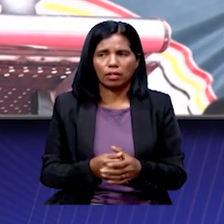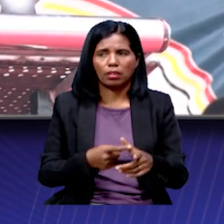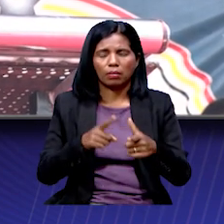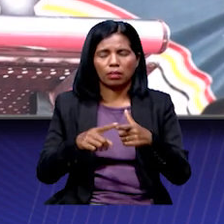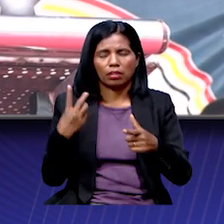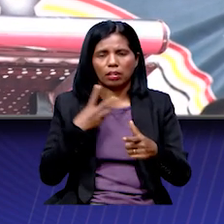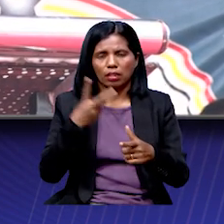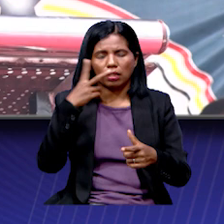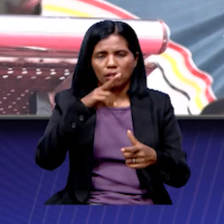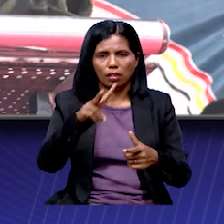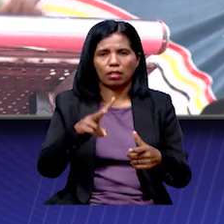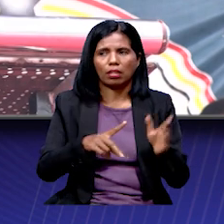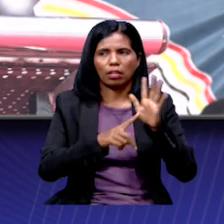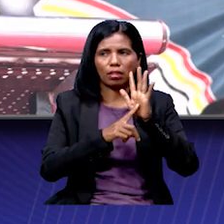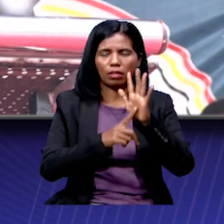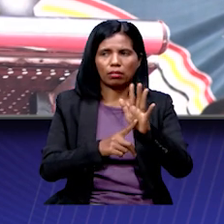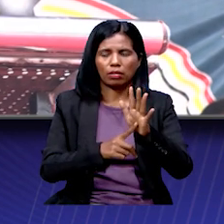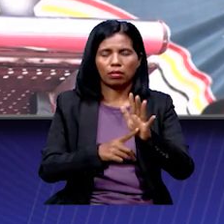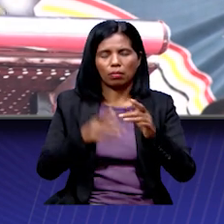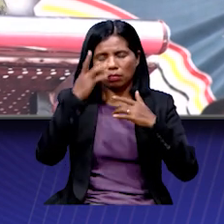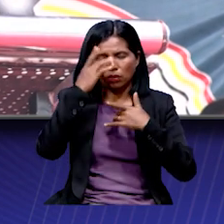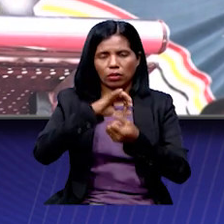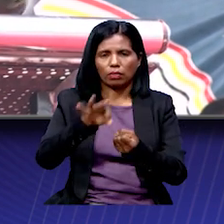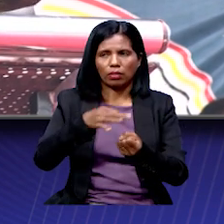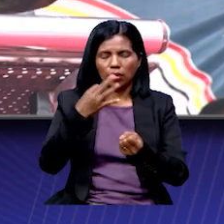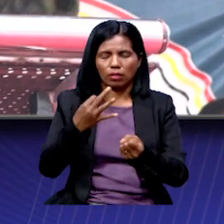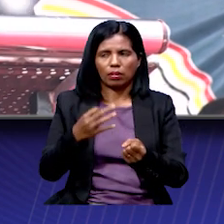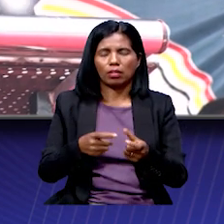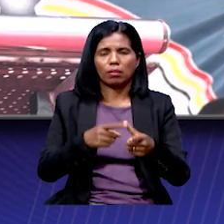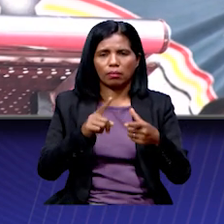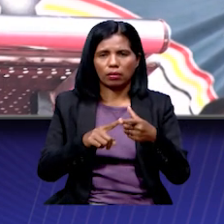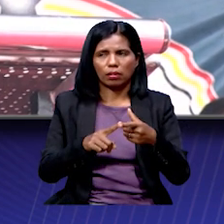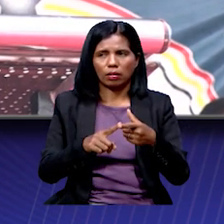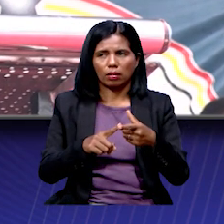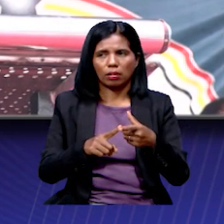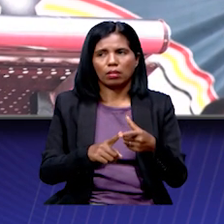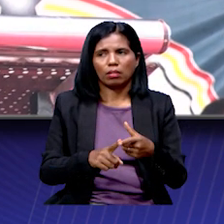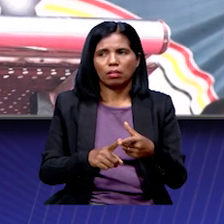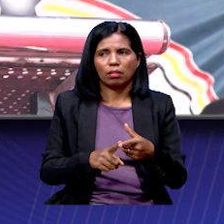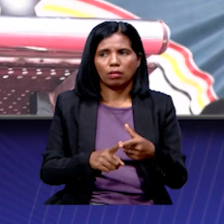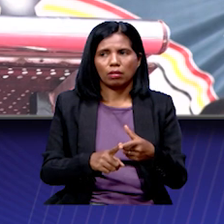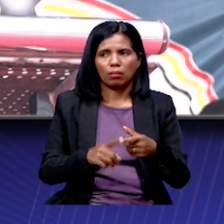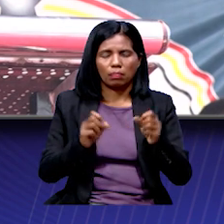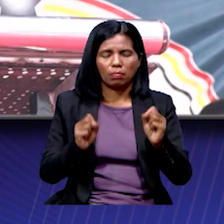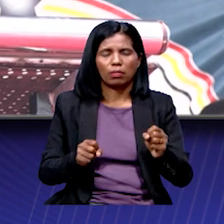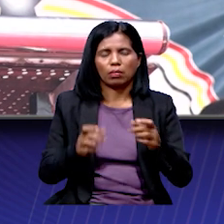justifica o corona. Ita mais justifica o inundação.